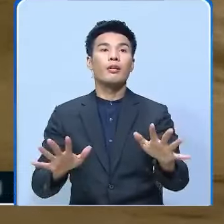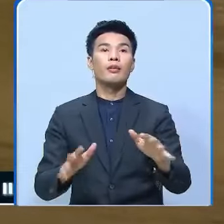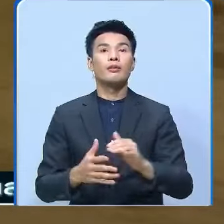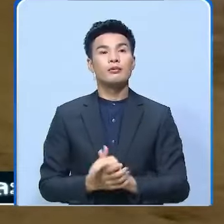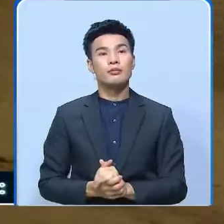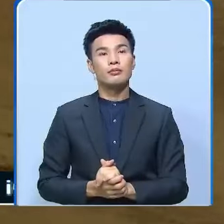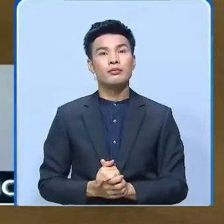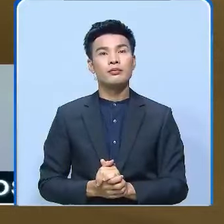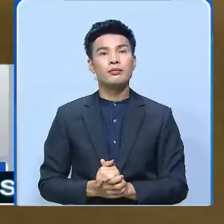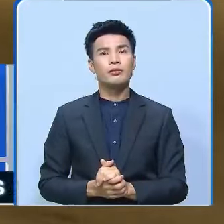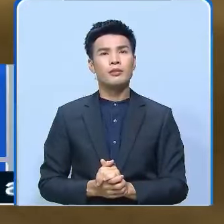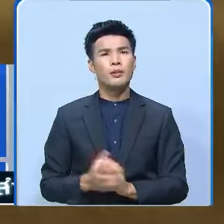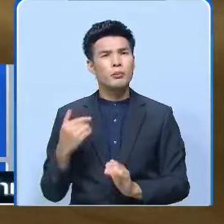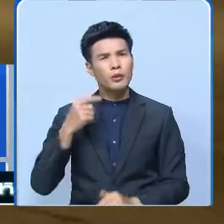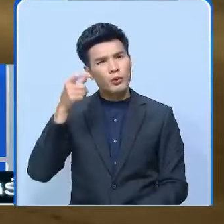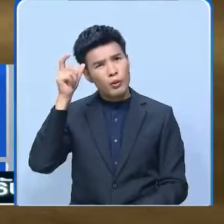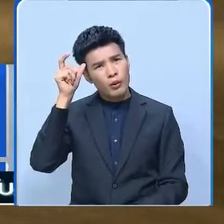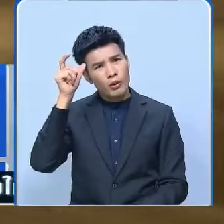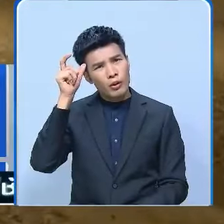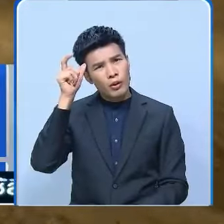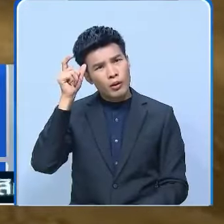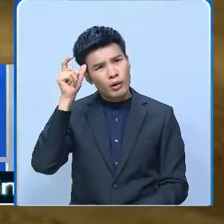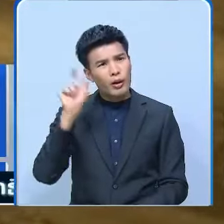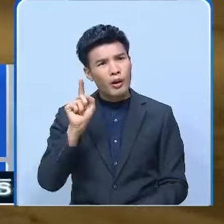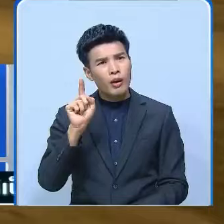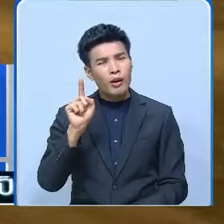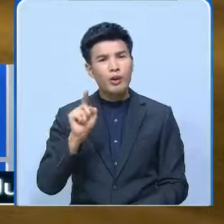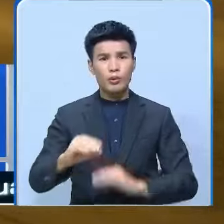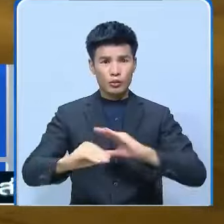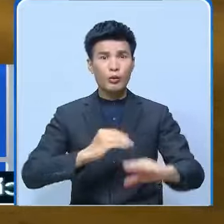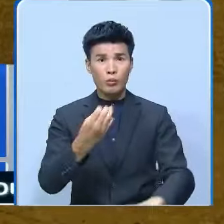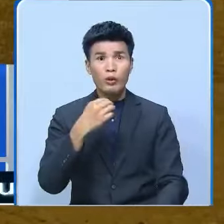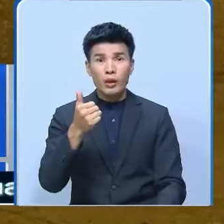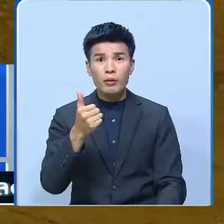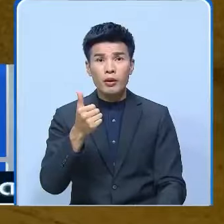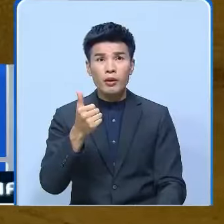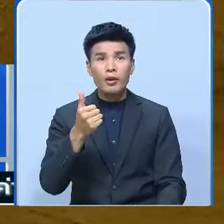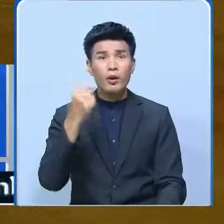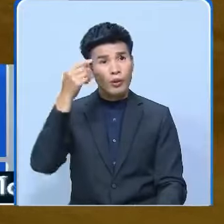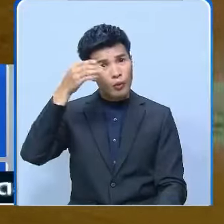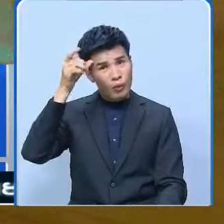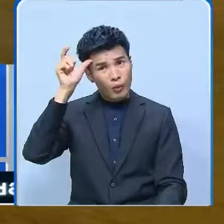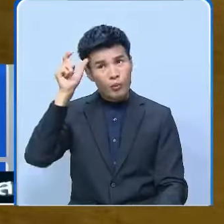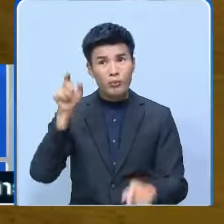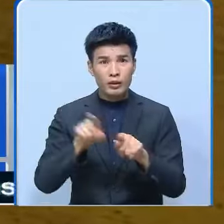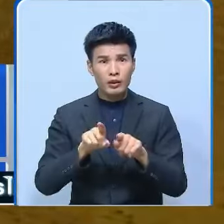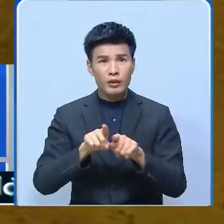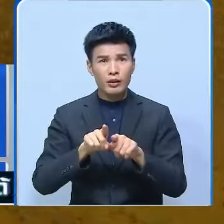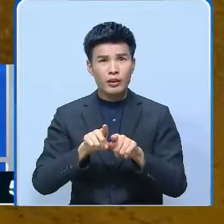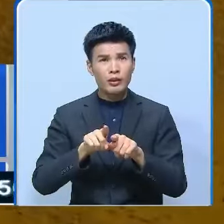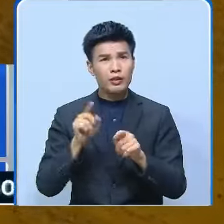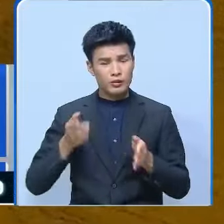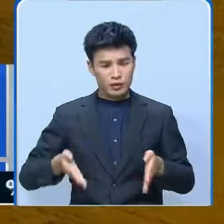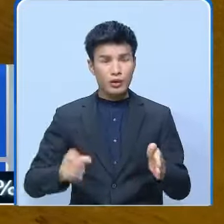เนี่ยแป๊บนึงนะผมงงหรือยังไงอ่ะเดี๋ยวส่งเข้ามาบอกหน่อยก็ได้ไหมคุณสจีงงเหมือนผมไหมผมเข้าใจว่านี่ช่องท